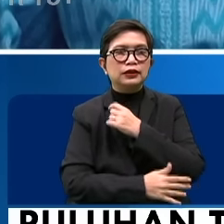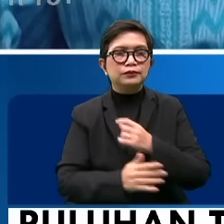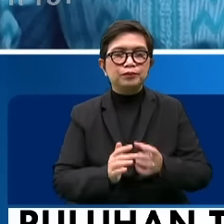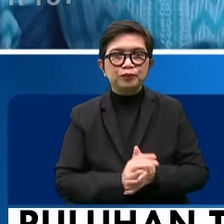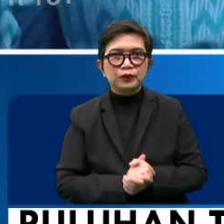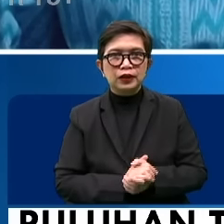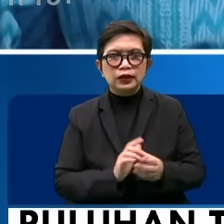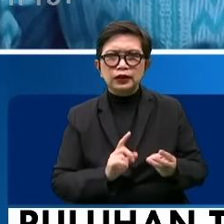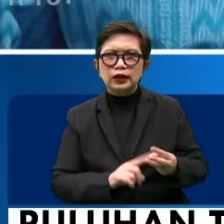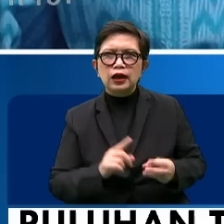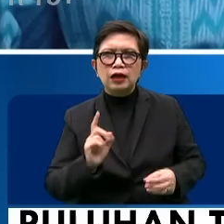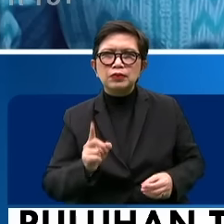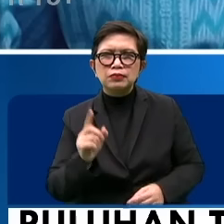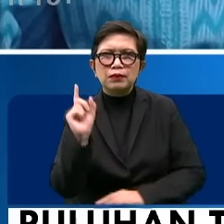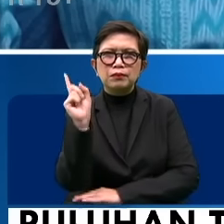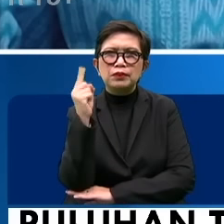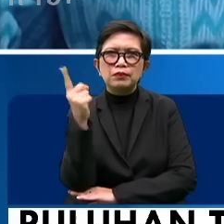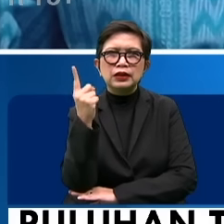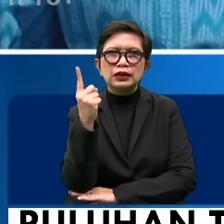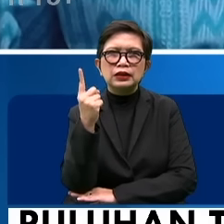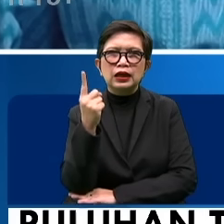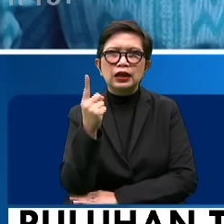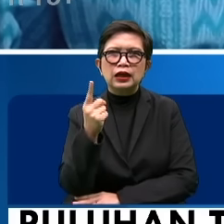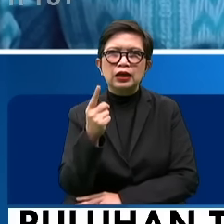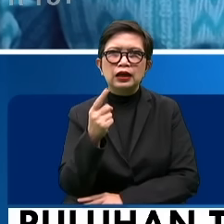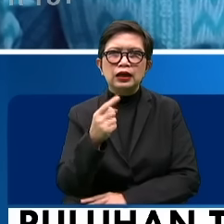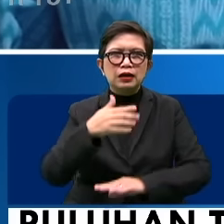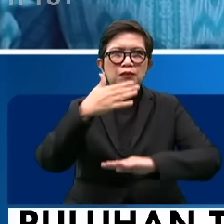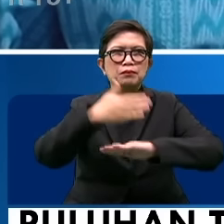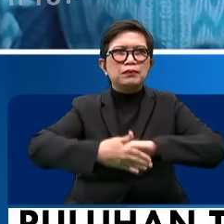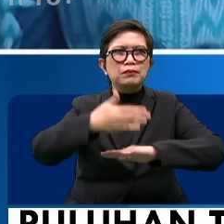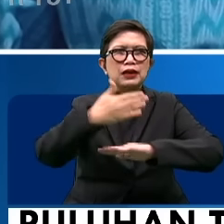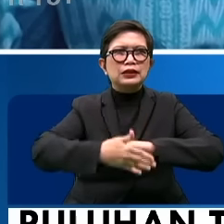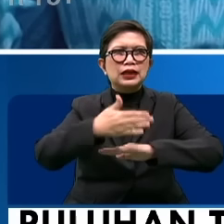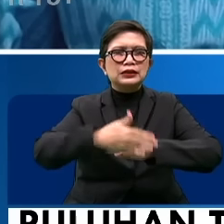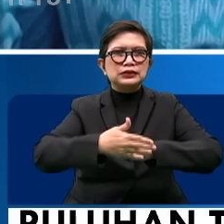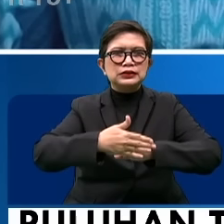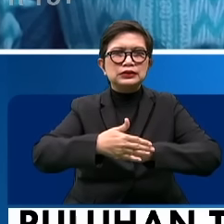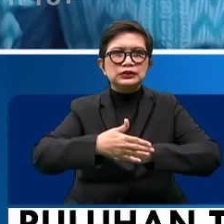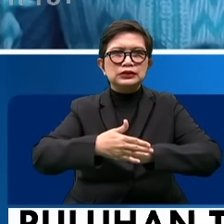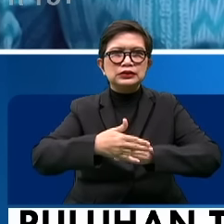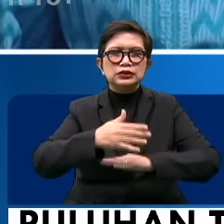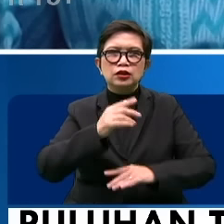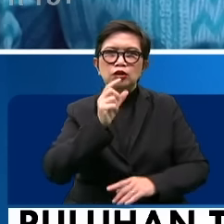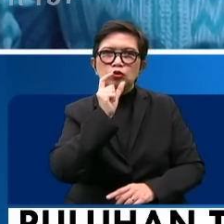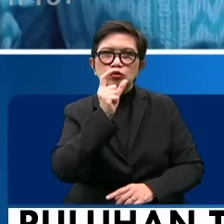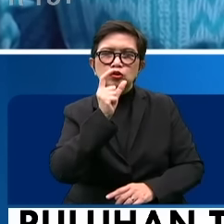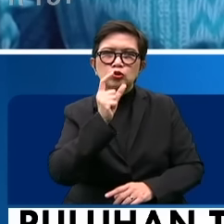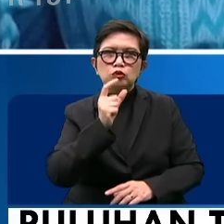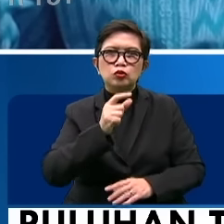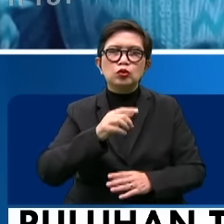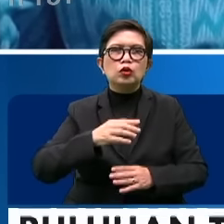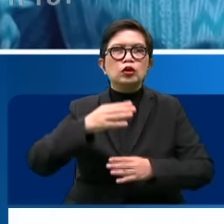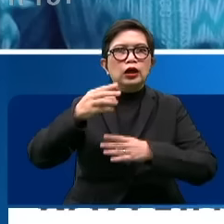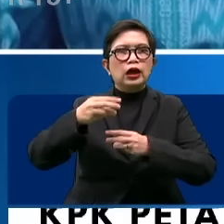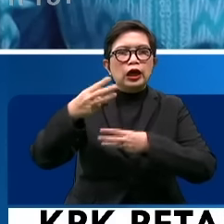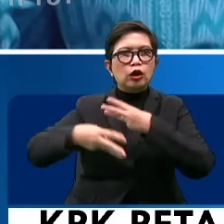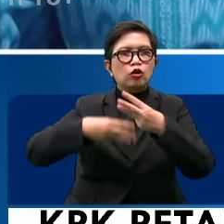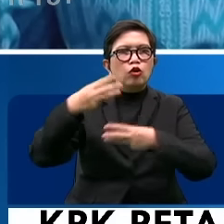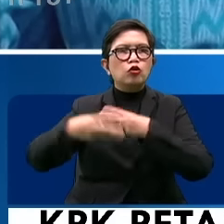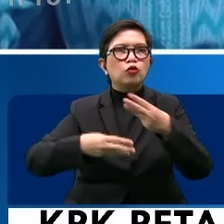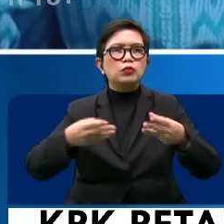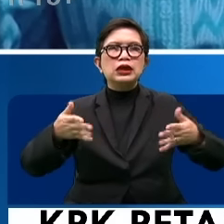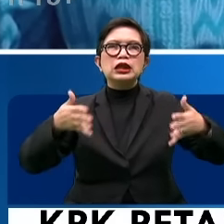kenapa kok pemerintah sepertinya terkesan membatasi sektor hiburan ini sehingga harus menaikkan minimal itu pajaknya